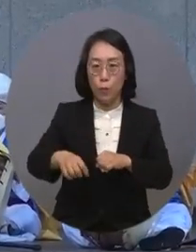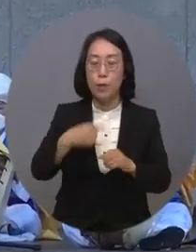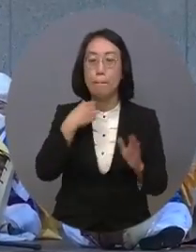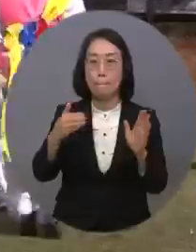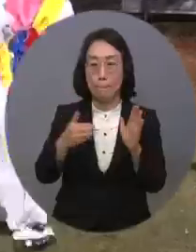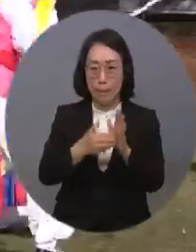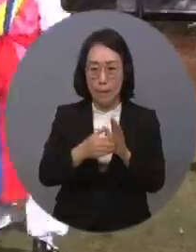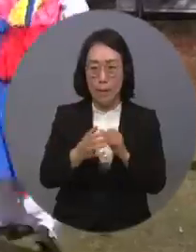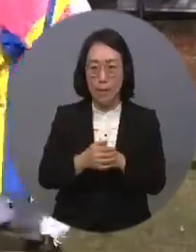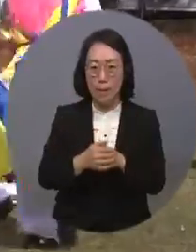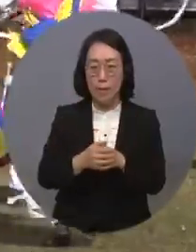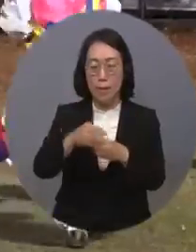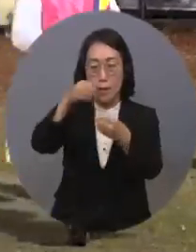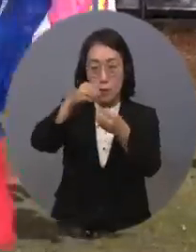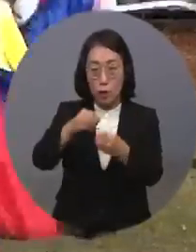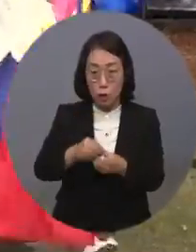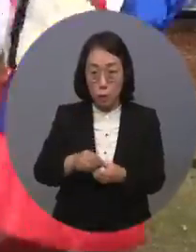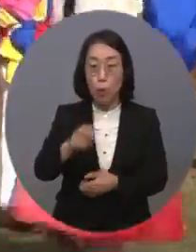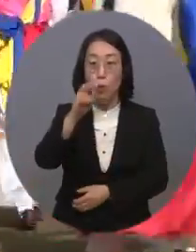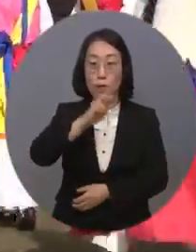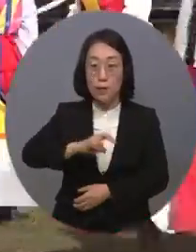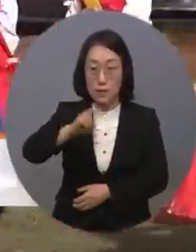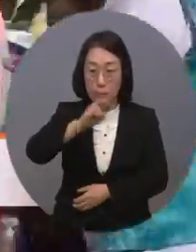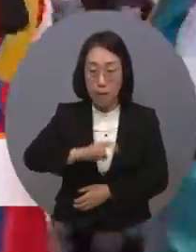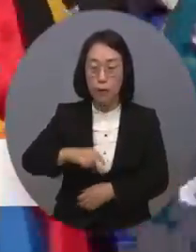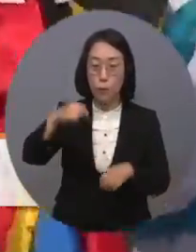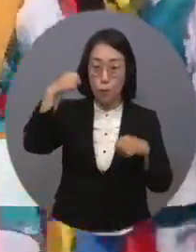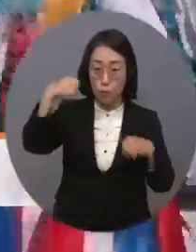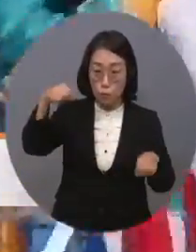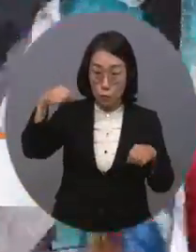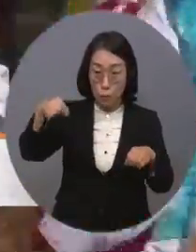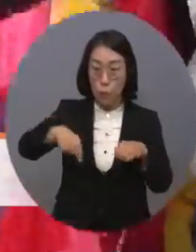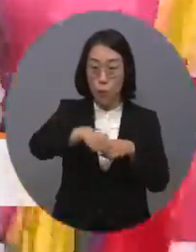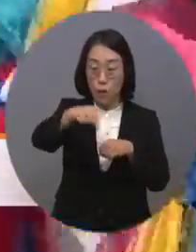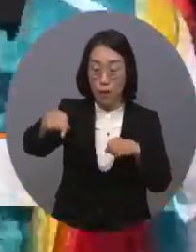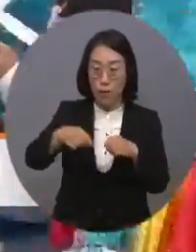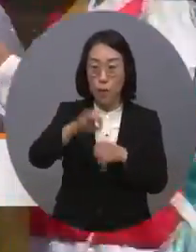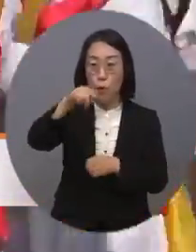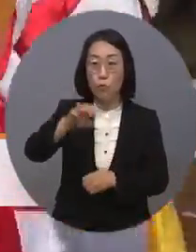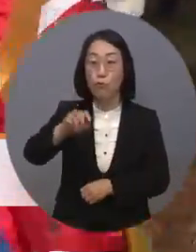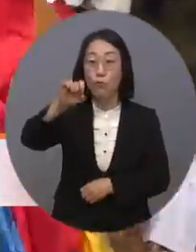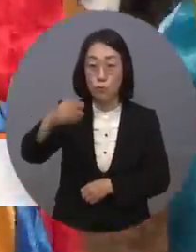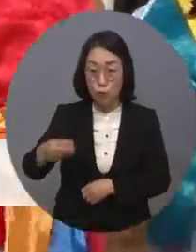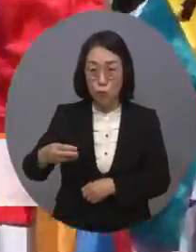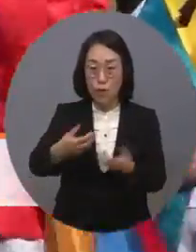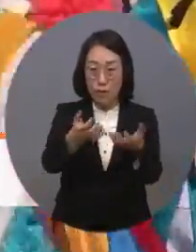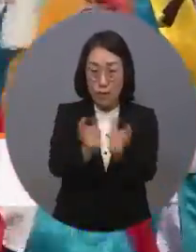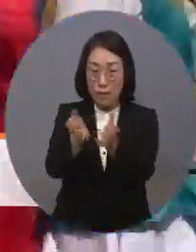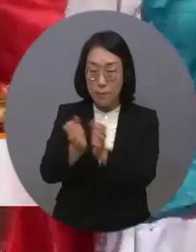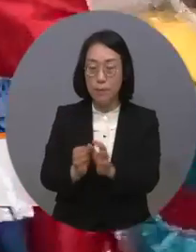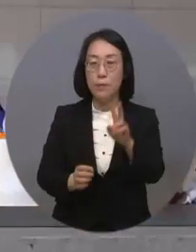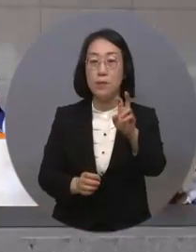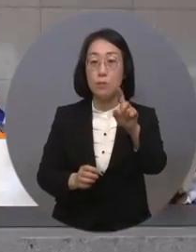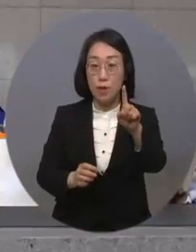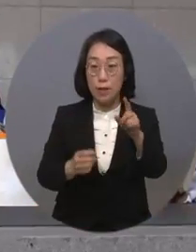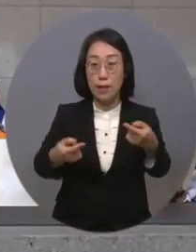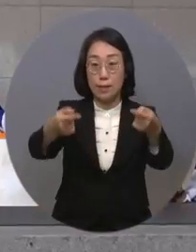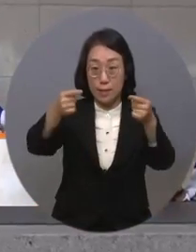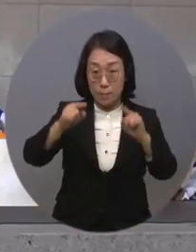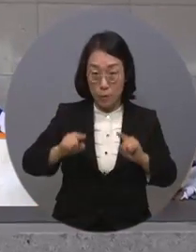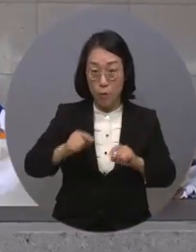아산의 전통놀이인 풍물대회를 통해 관내 읍면동 주민자치 풍물단 및 동아리 21개 팀이 공연을